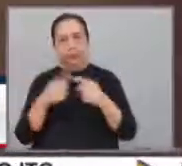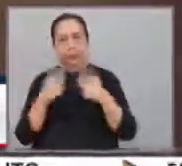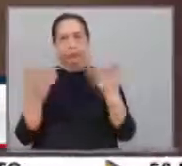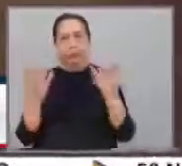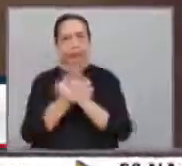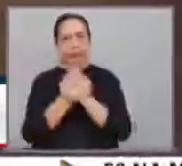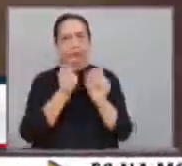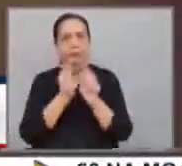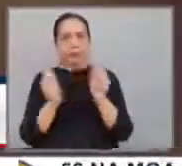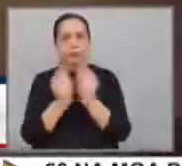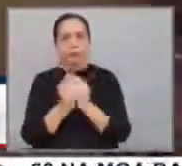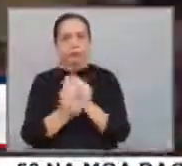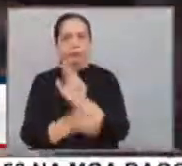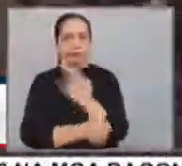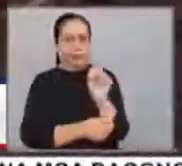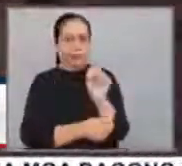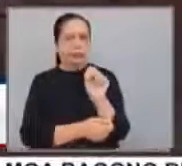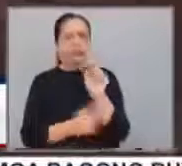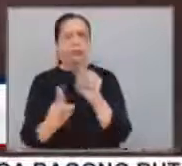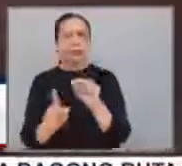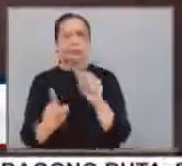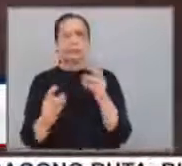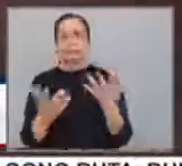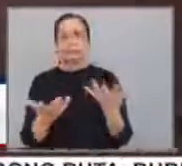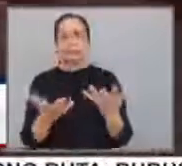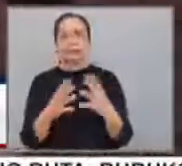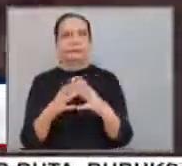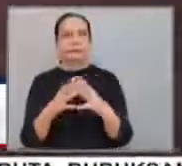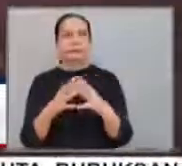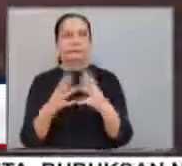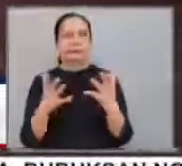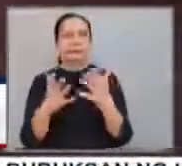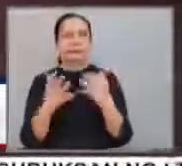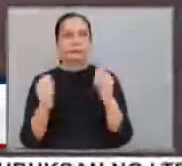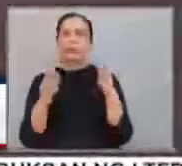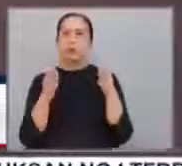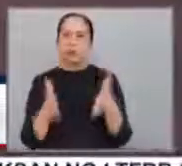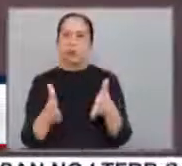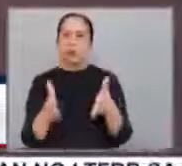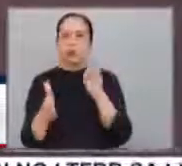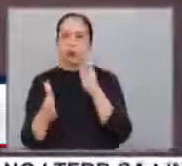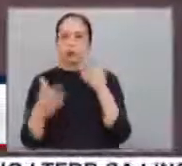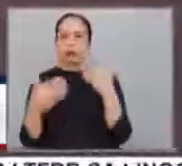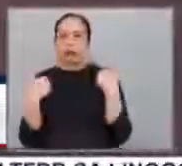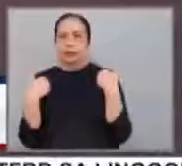Nations. Kumbaga isa yun sa mga parang way din na magkaroon tayo